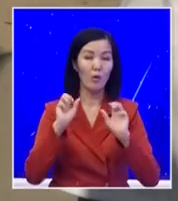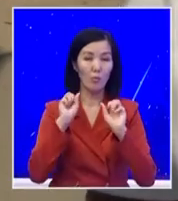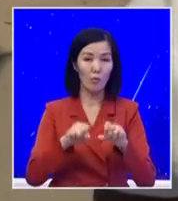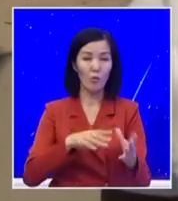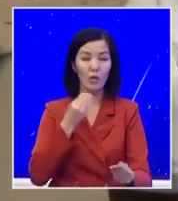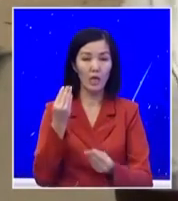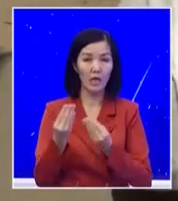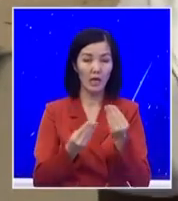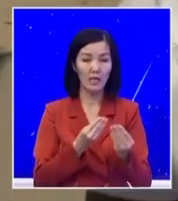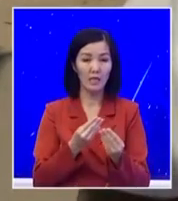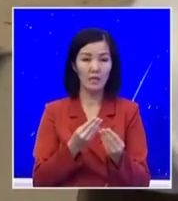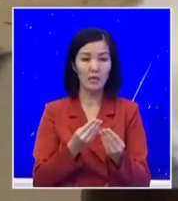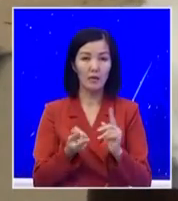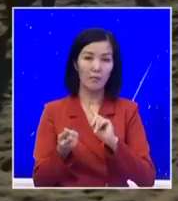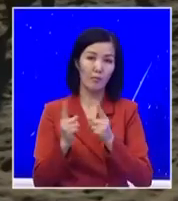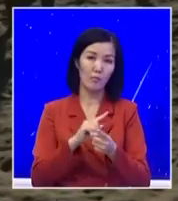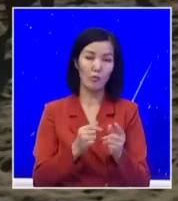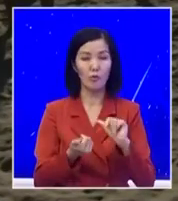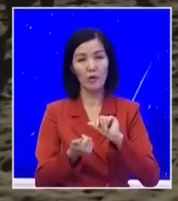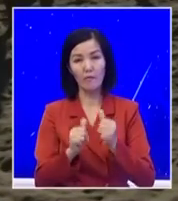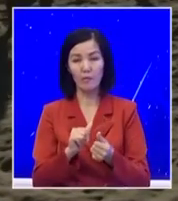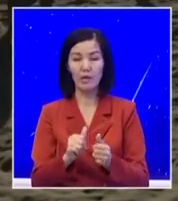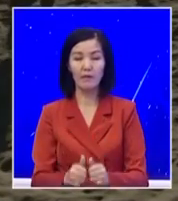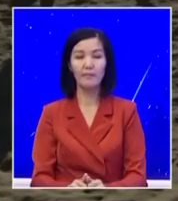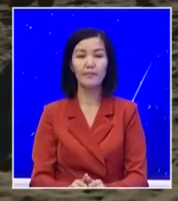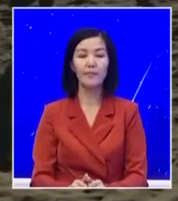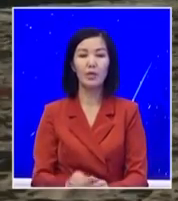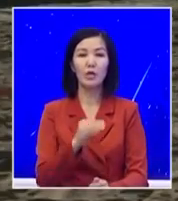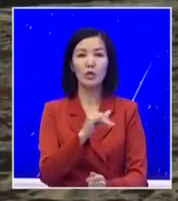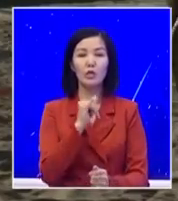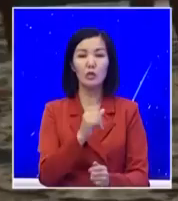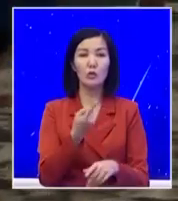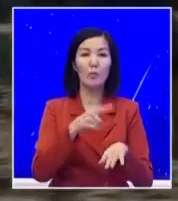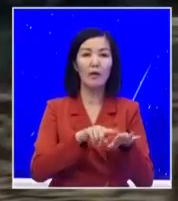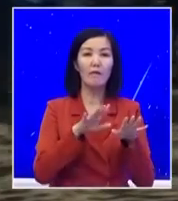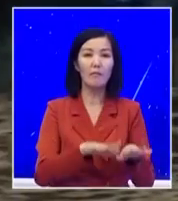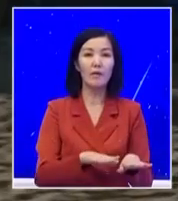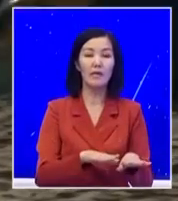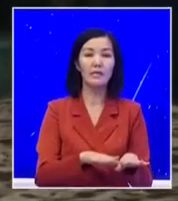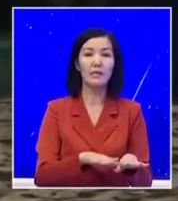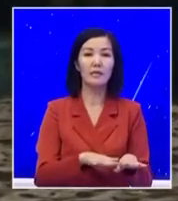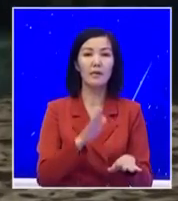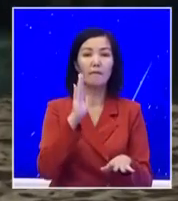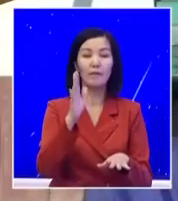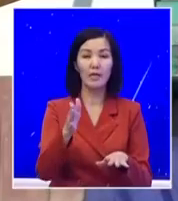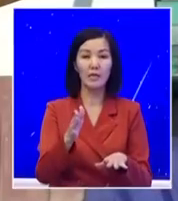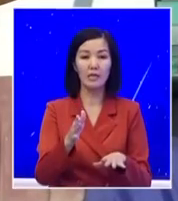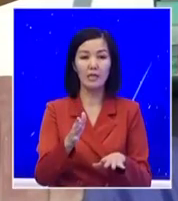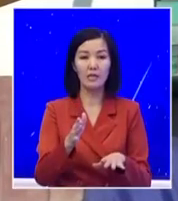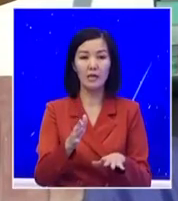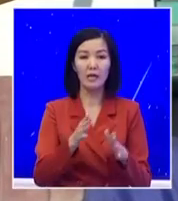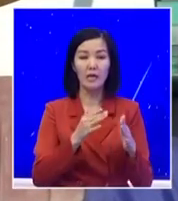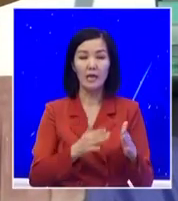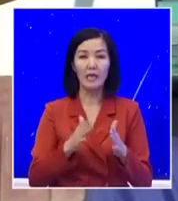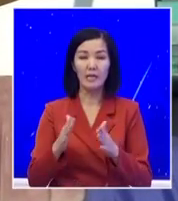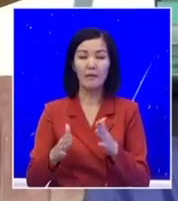вот. И также из пляжки переходят. Впервые ЖТСУ-2 Ю-23 завоевали первое место в чемпионате страны. Впереди фарм-клуб ждет предварительный этап Кубка